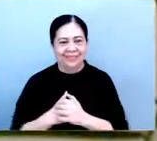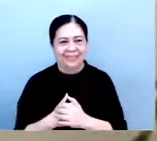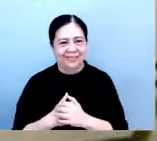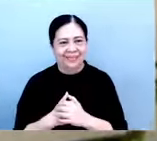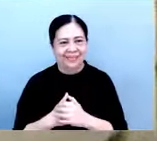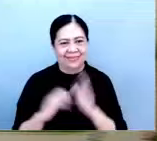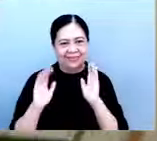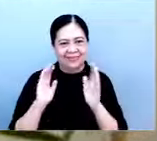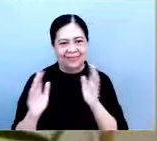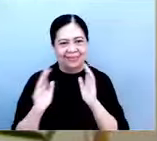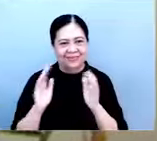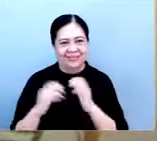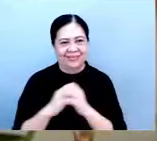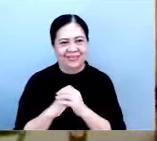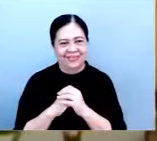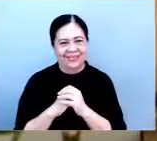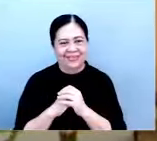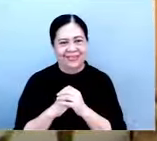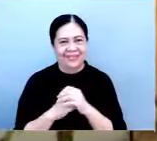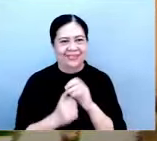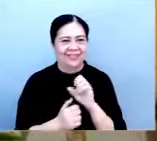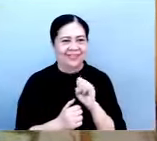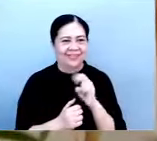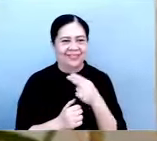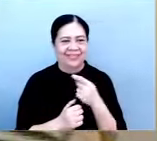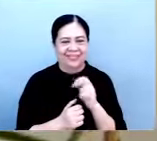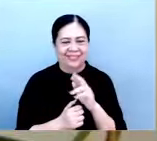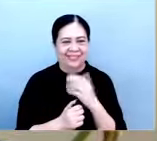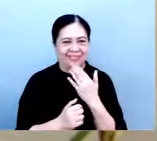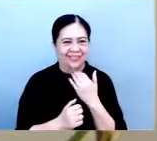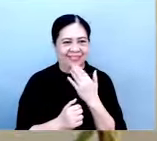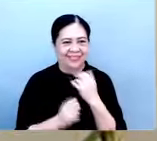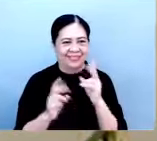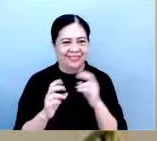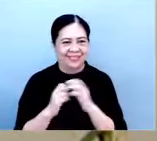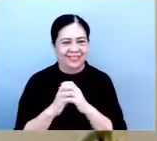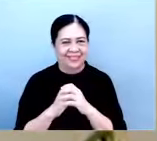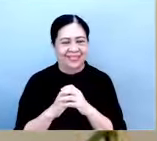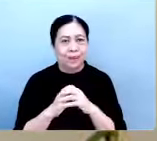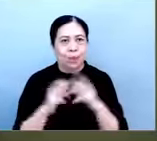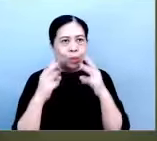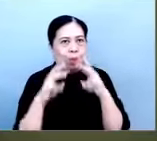Hi, Mama Shaga! Oh, may papanood lang po kita.